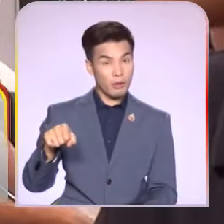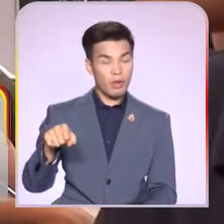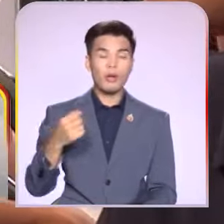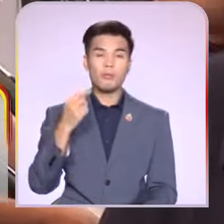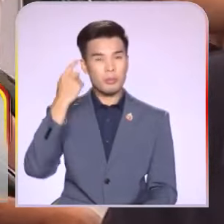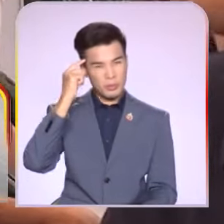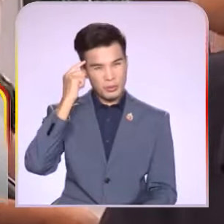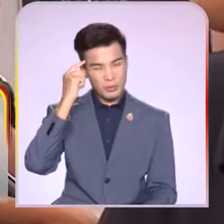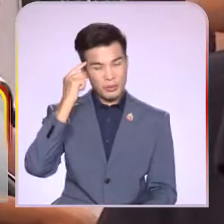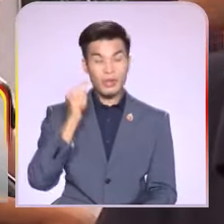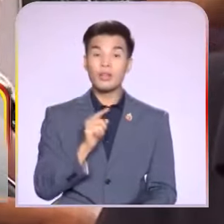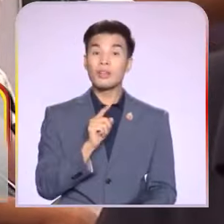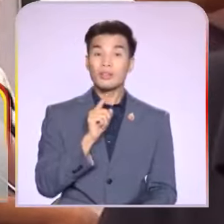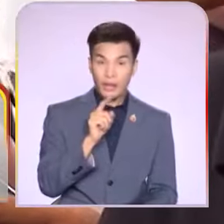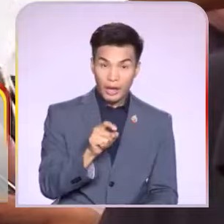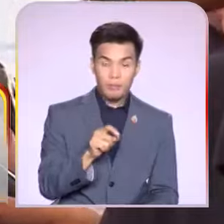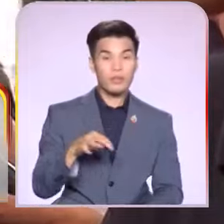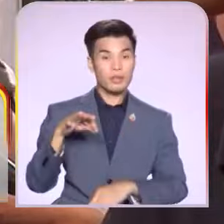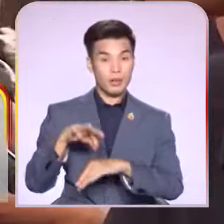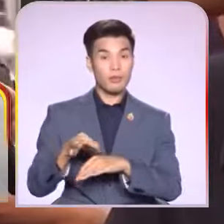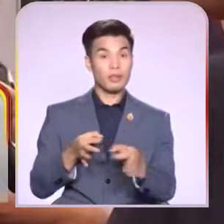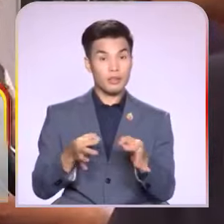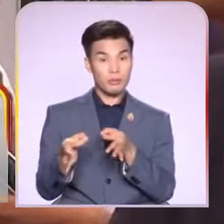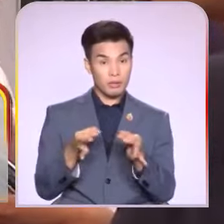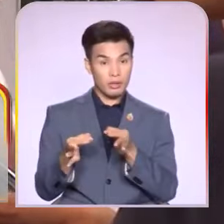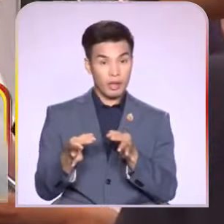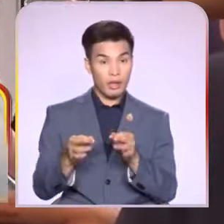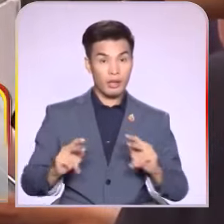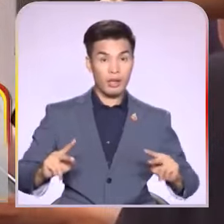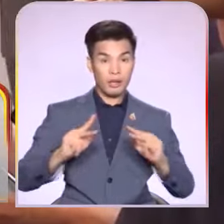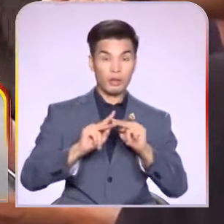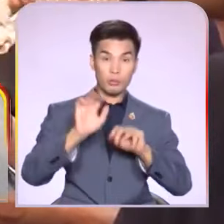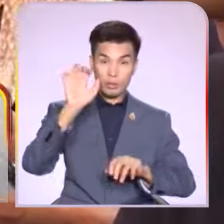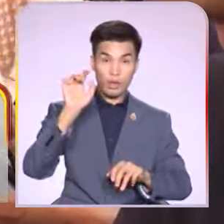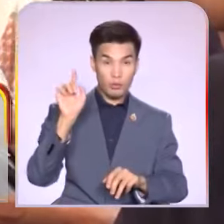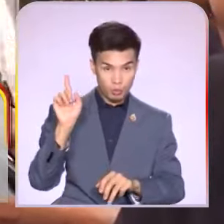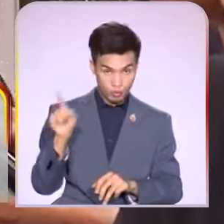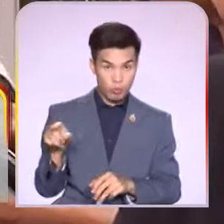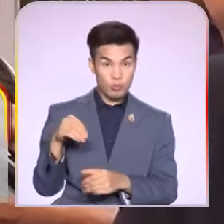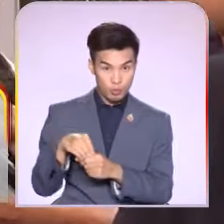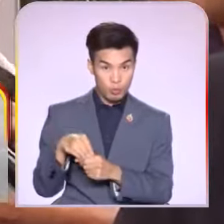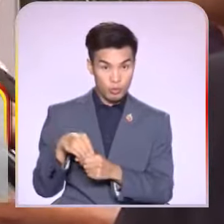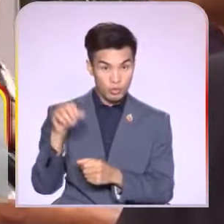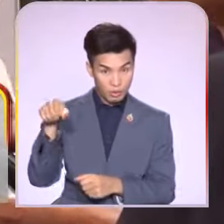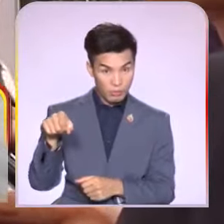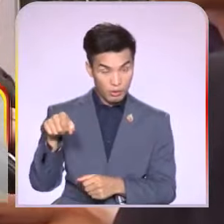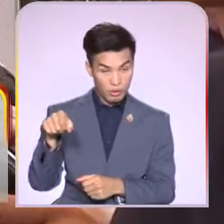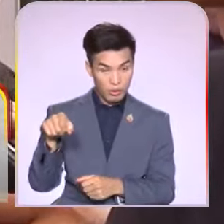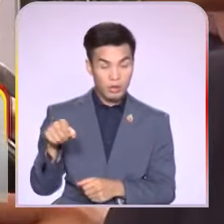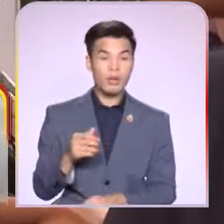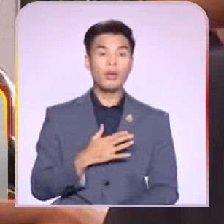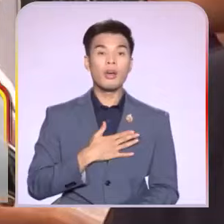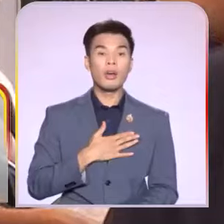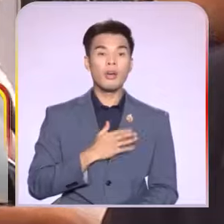ราบเมื่อถามย้ำว่าตำแหน่งที่ปรึกษารัฐมนตรีว่าการกระทรวงมหาดไทยยังคงใช้ได้อยู่หรือไม่คุณอนุ